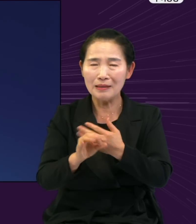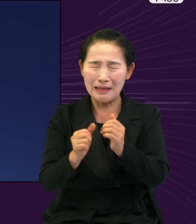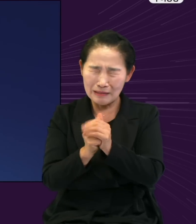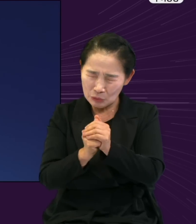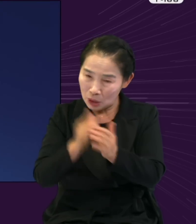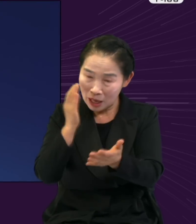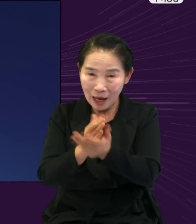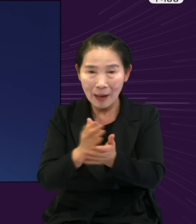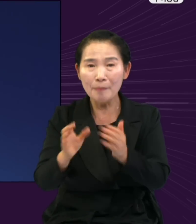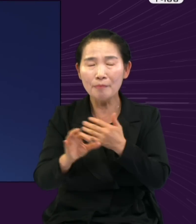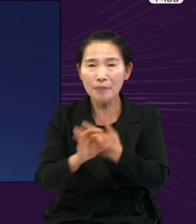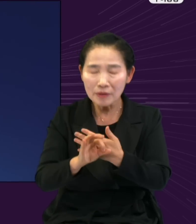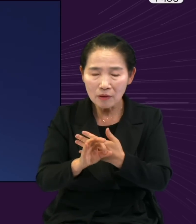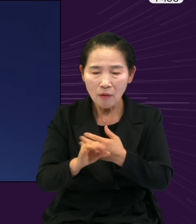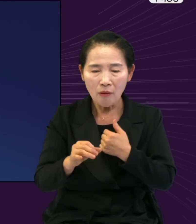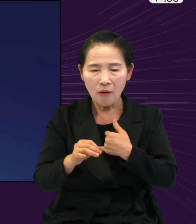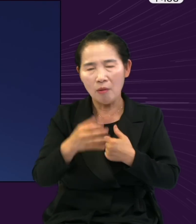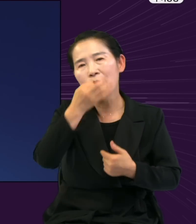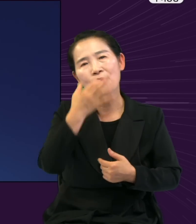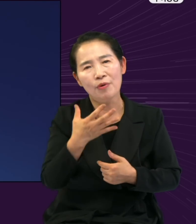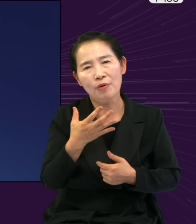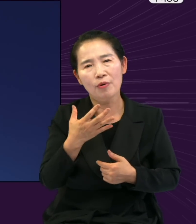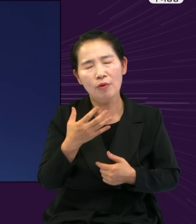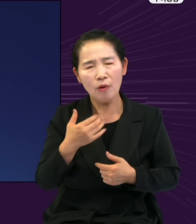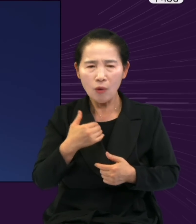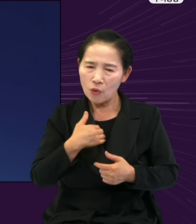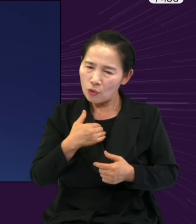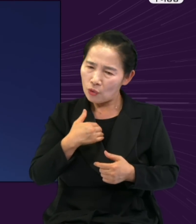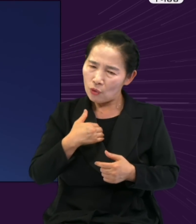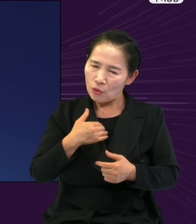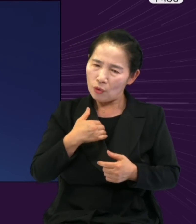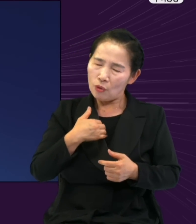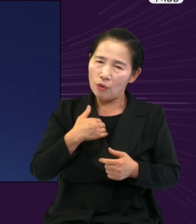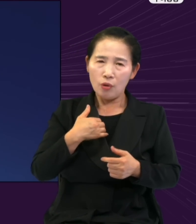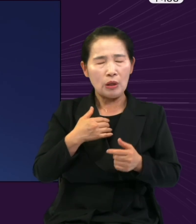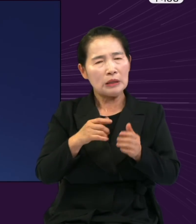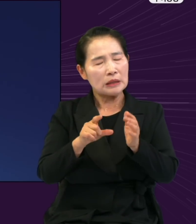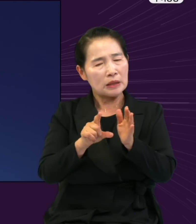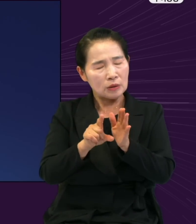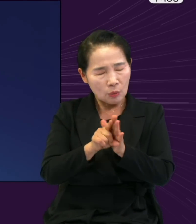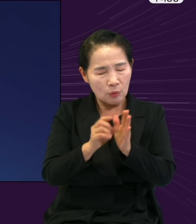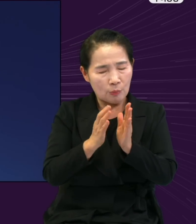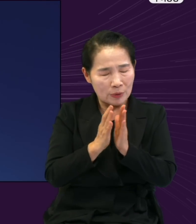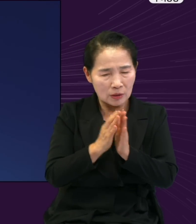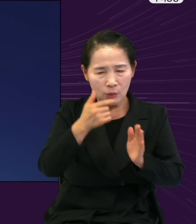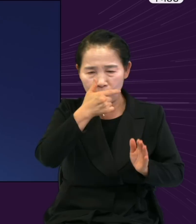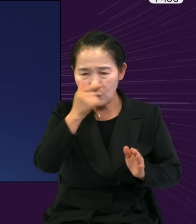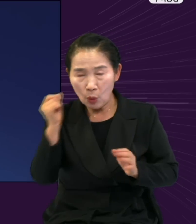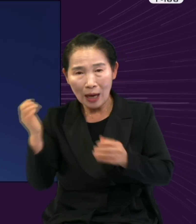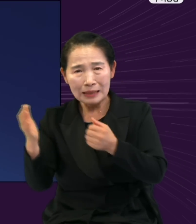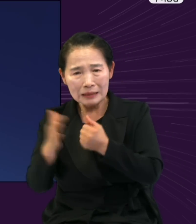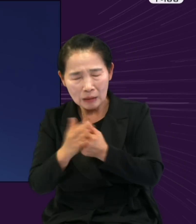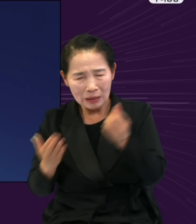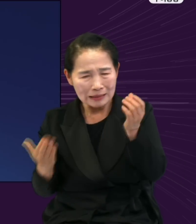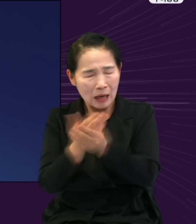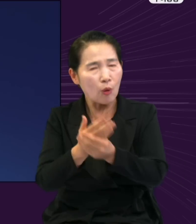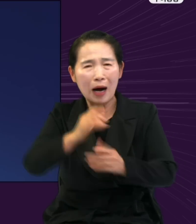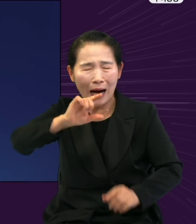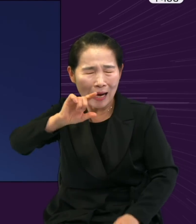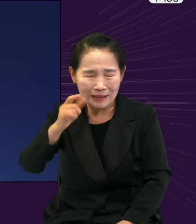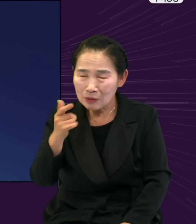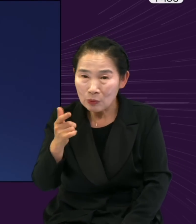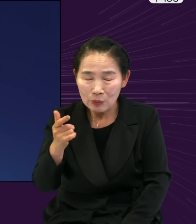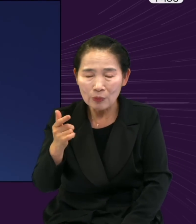기도가 부족해서가 아니라, 내 믿음이 약해서가 아니라 하나님의 섭리 안에 이루어지는 것임을 말씀하지